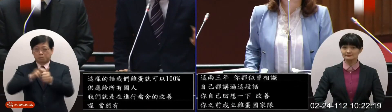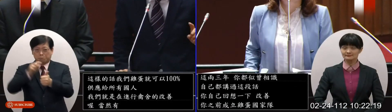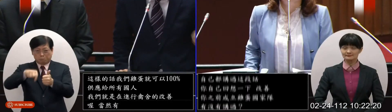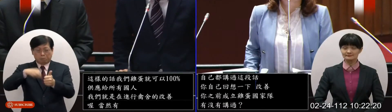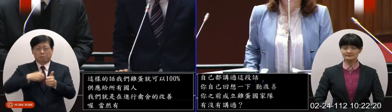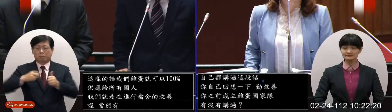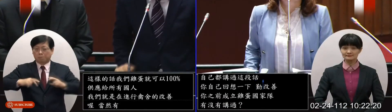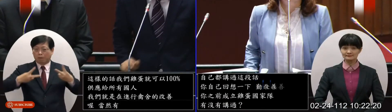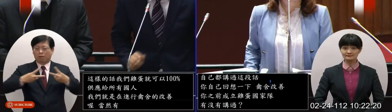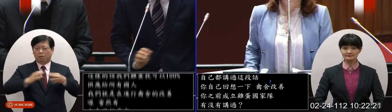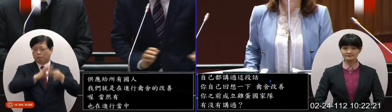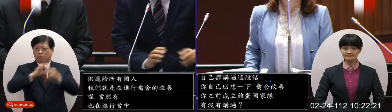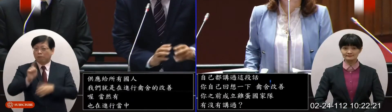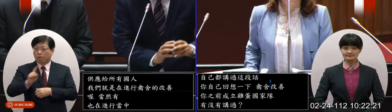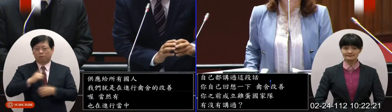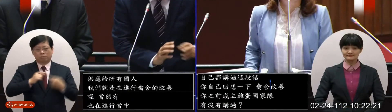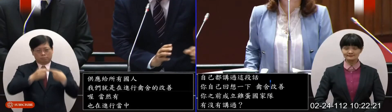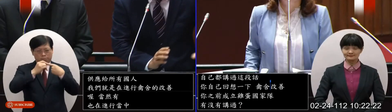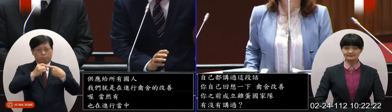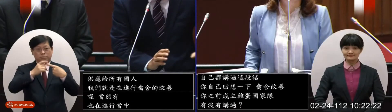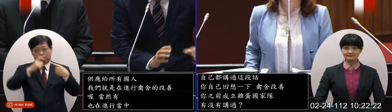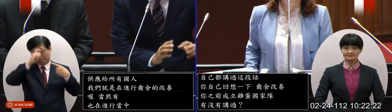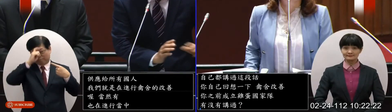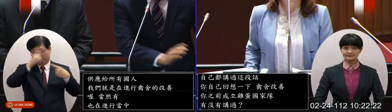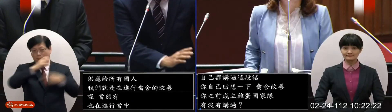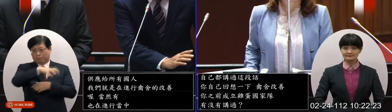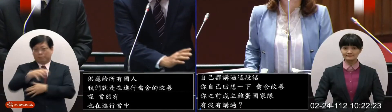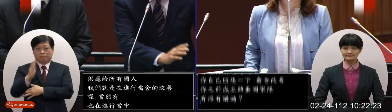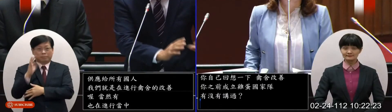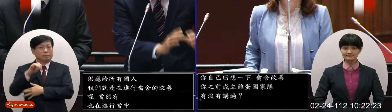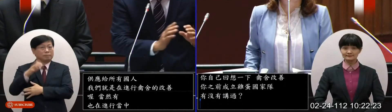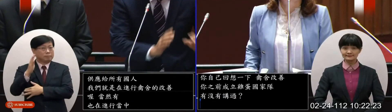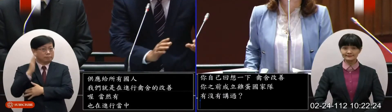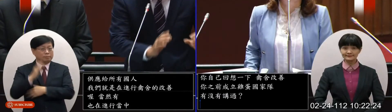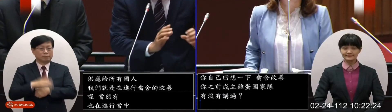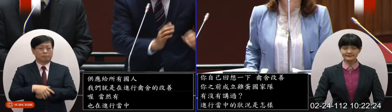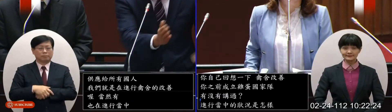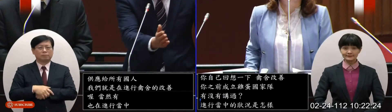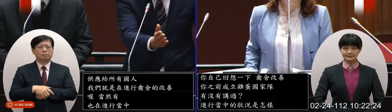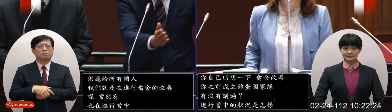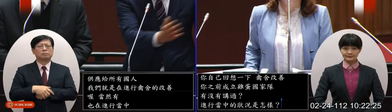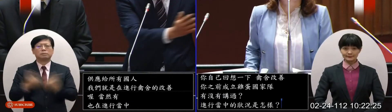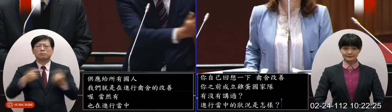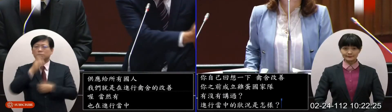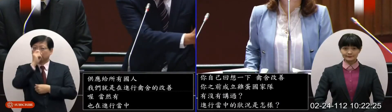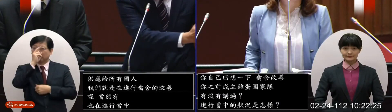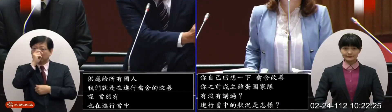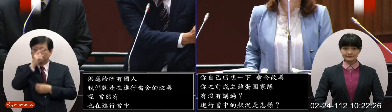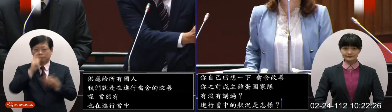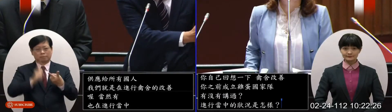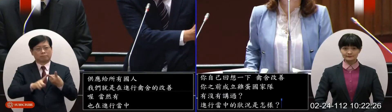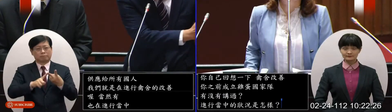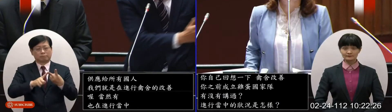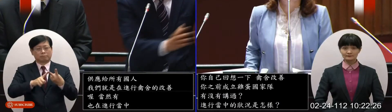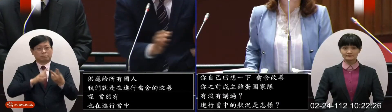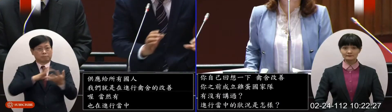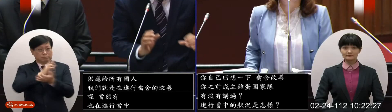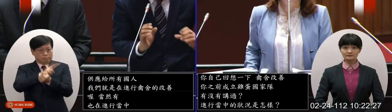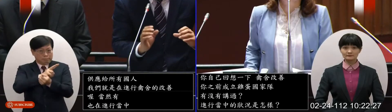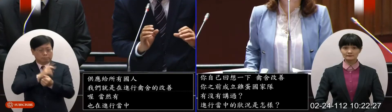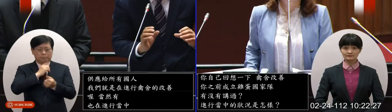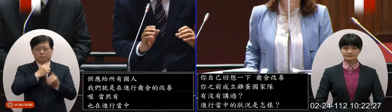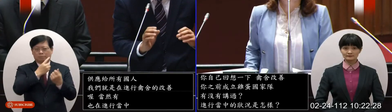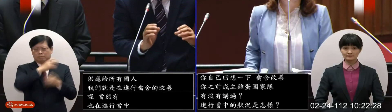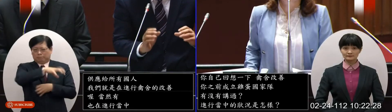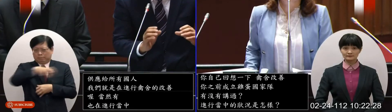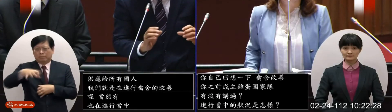涉到好几个。第一个就是我们希望各政府、地方政府，他们都有像宜兰或者是云林，